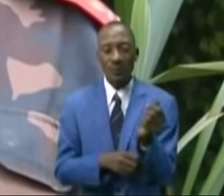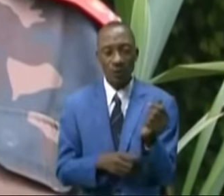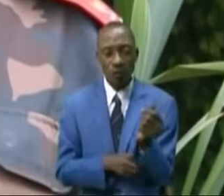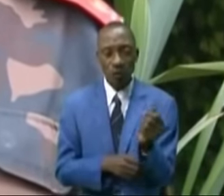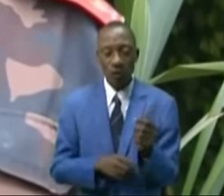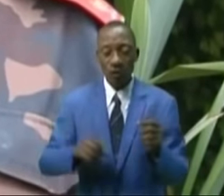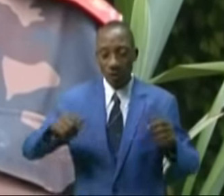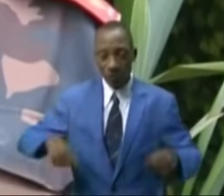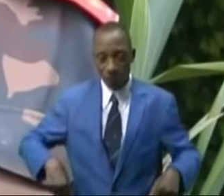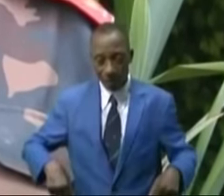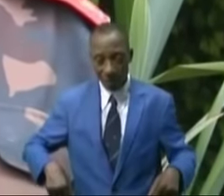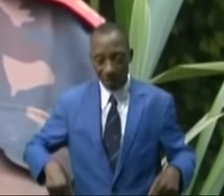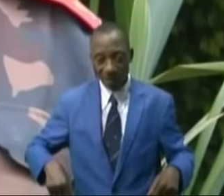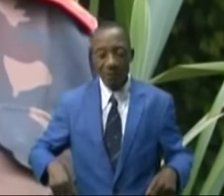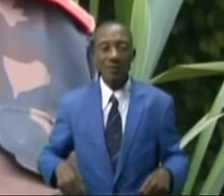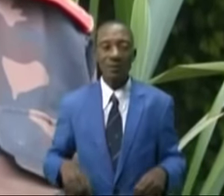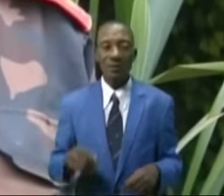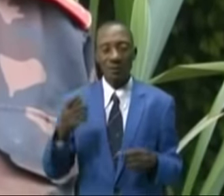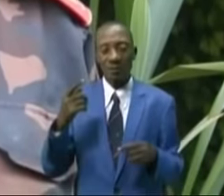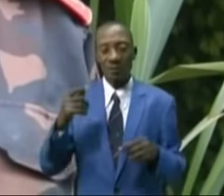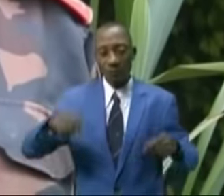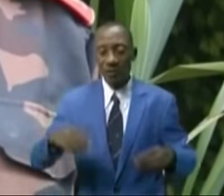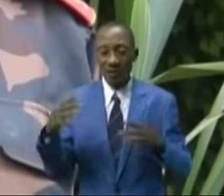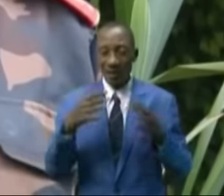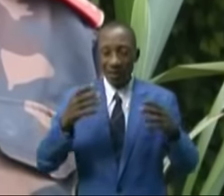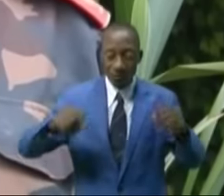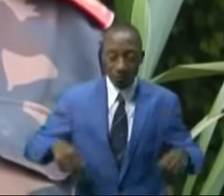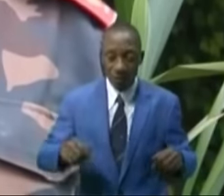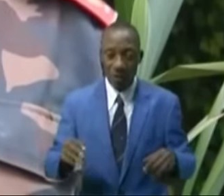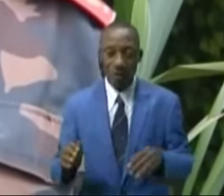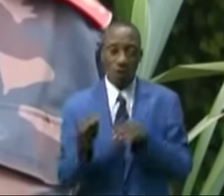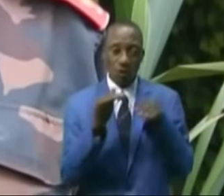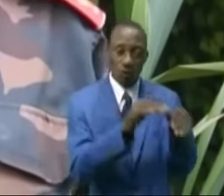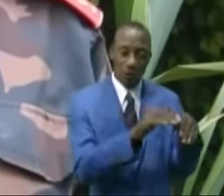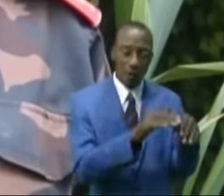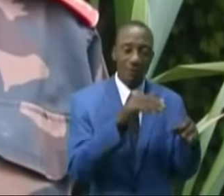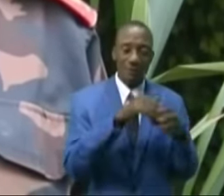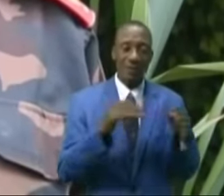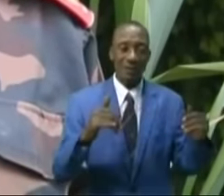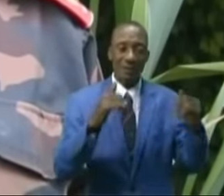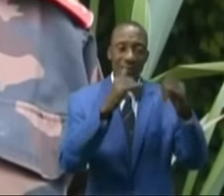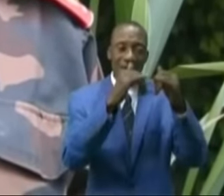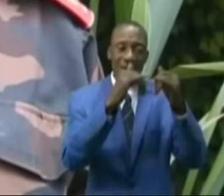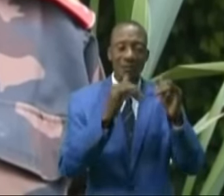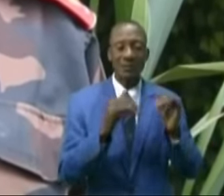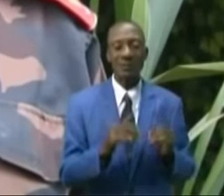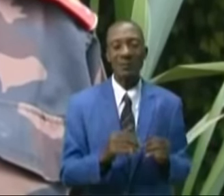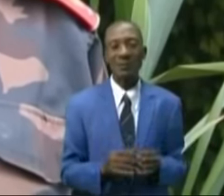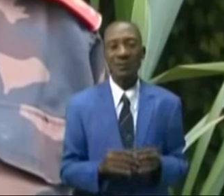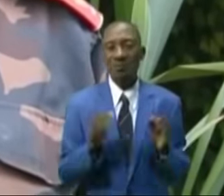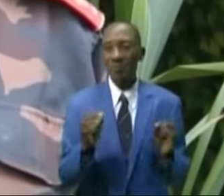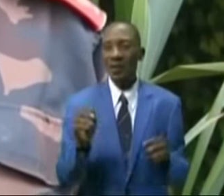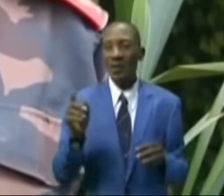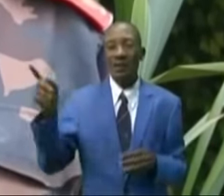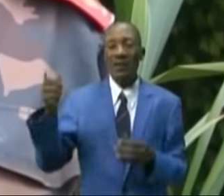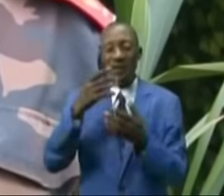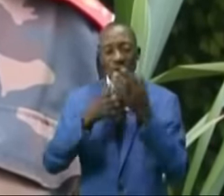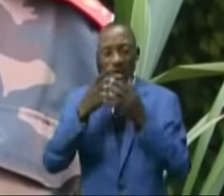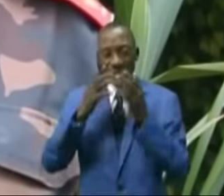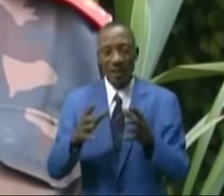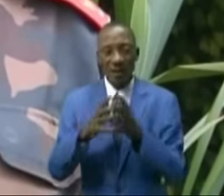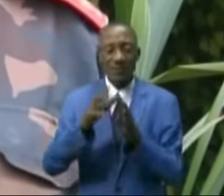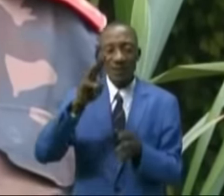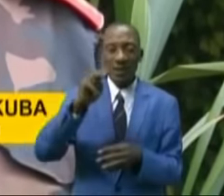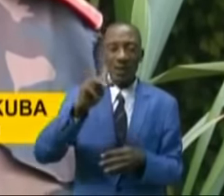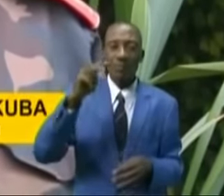victimes de la barbarie des agresseurs. Nous déplorons les bilans que nous sommes en train de communiquer, qui peut évoluer dans les